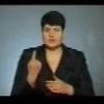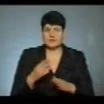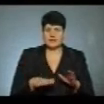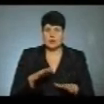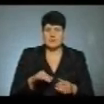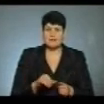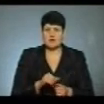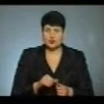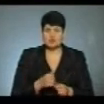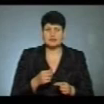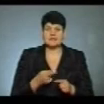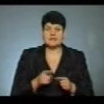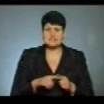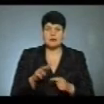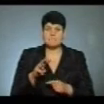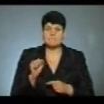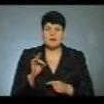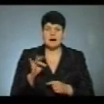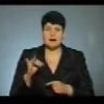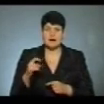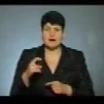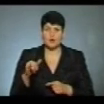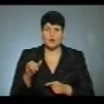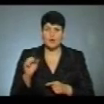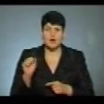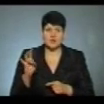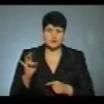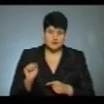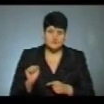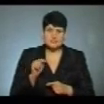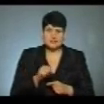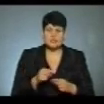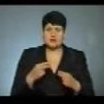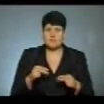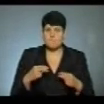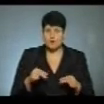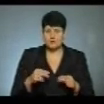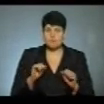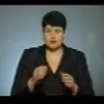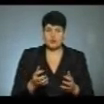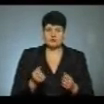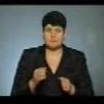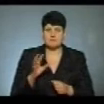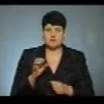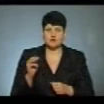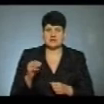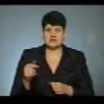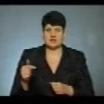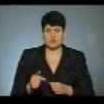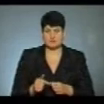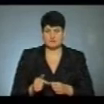Це марихуана, амфетамін, метамфетамін, МДА та ПВП. За їхній продаж наркоторговці могли отримати 500 тисяч